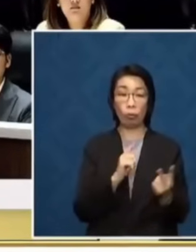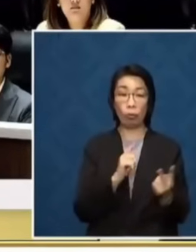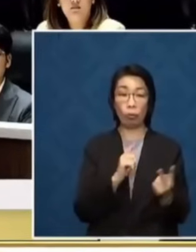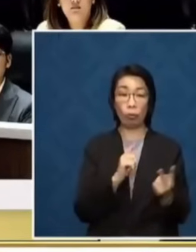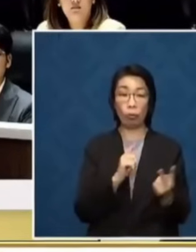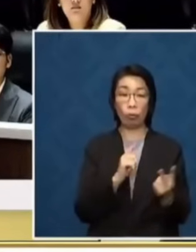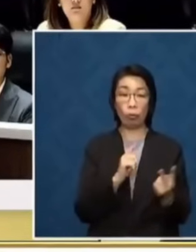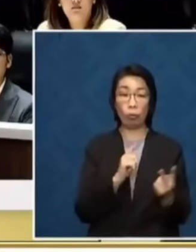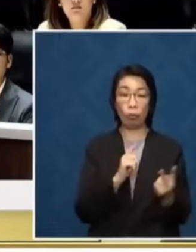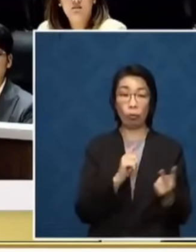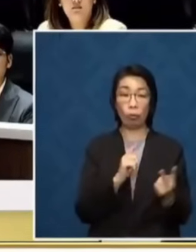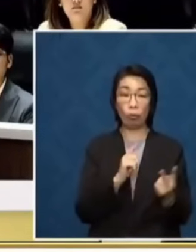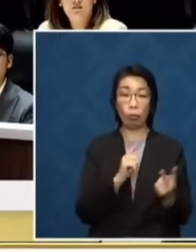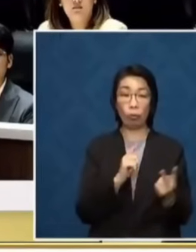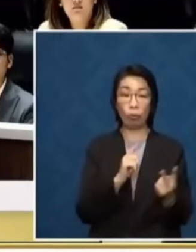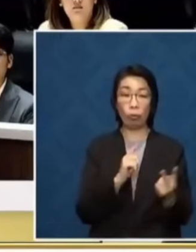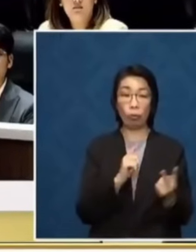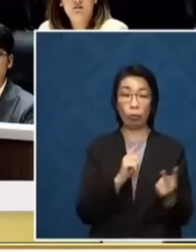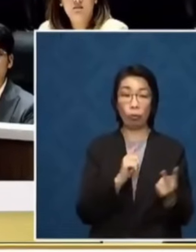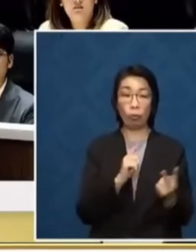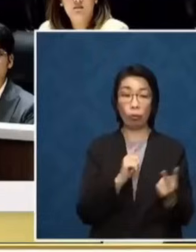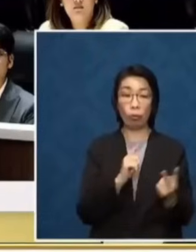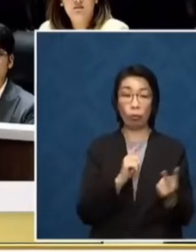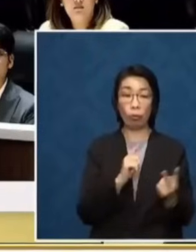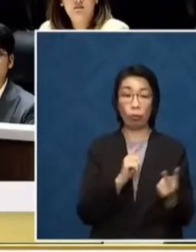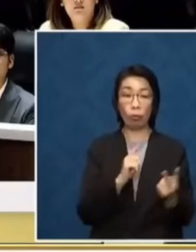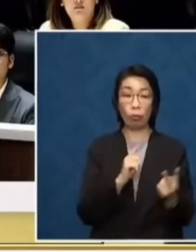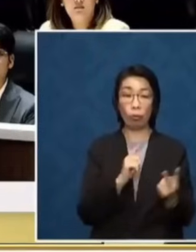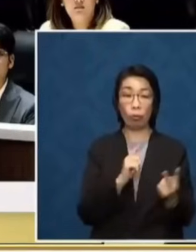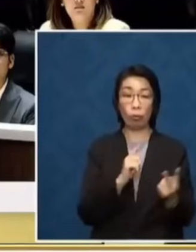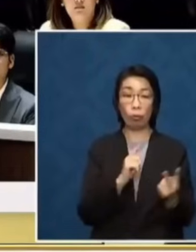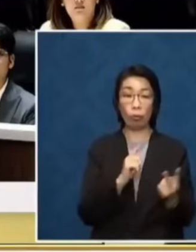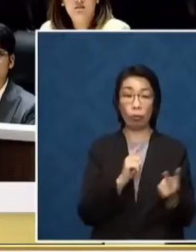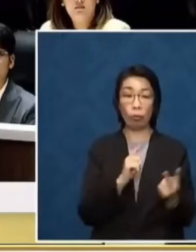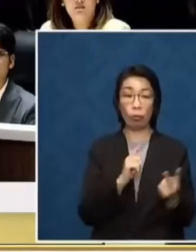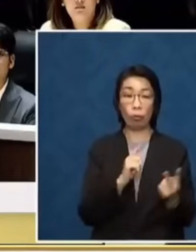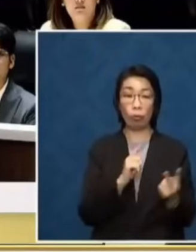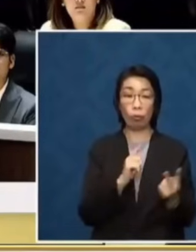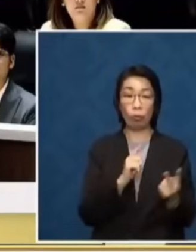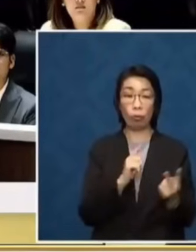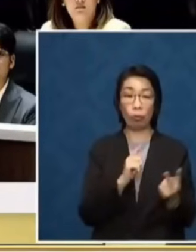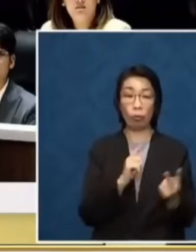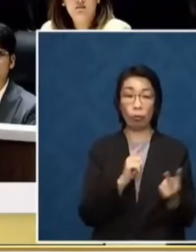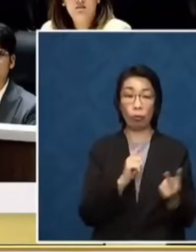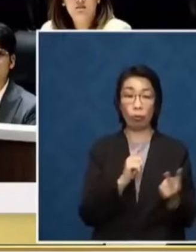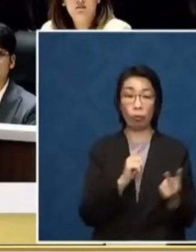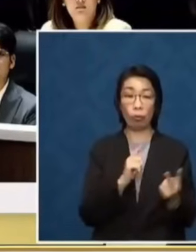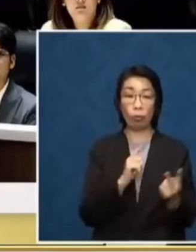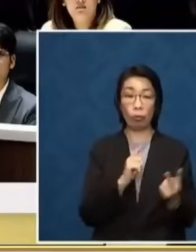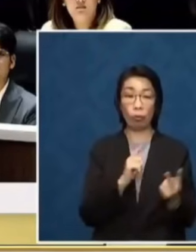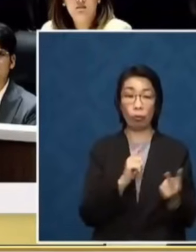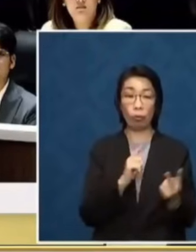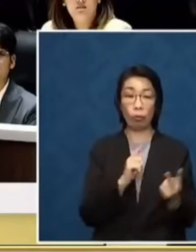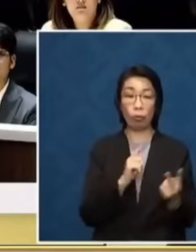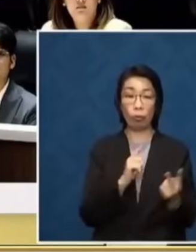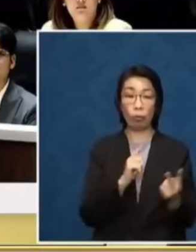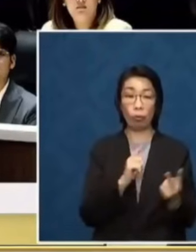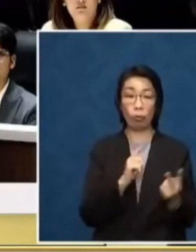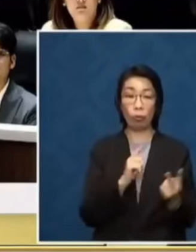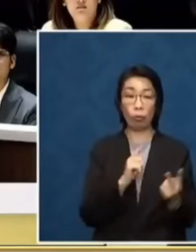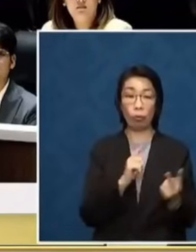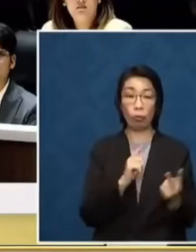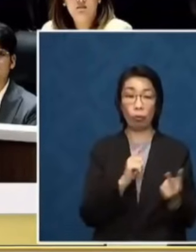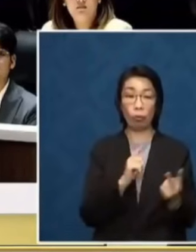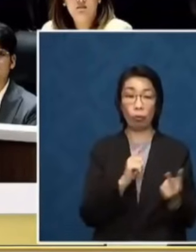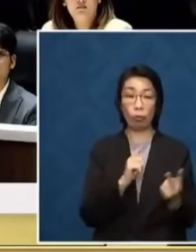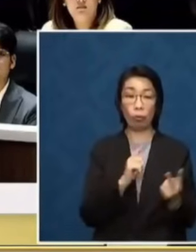ด็นถกเถียงโต้แย้งกันในสภาสักพักใหญ่ๆเอาไปฟัง ชัยธวัฒน์ตุลาธนหัวหน้าพรร